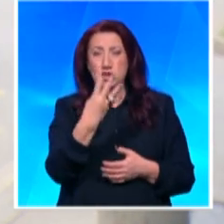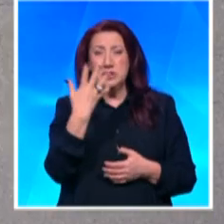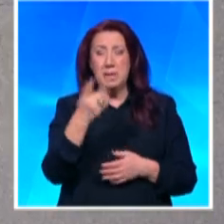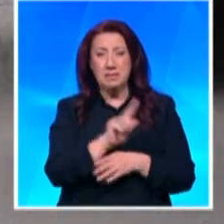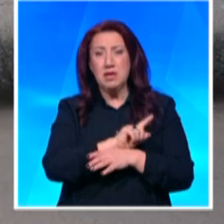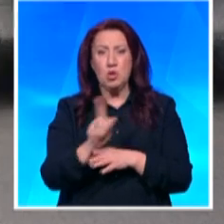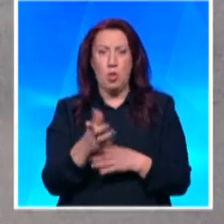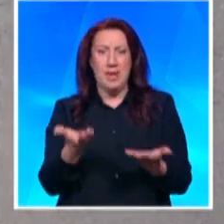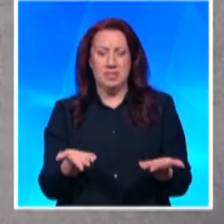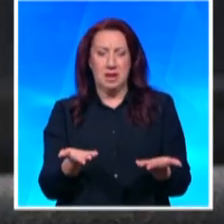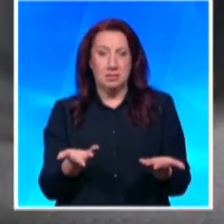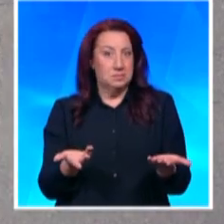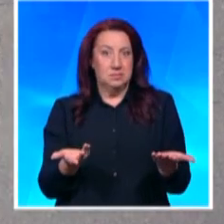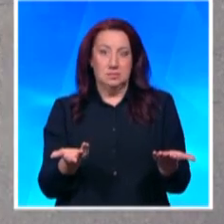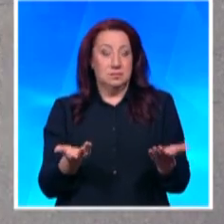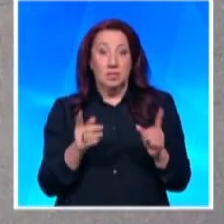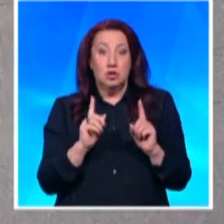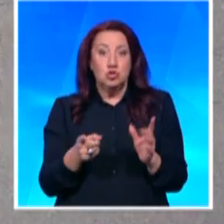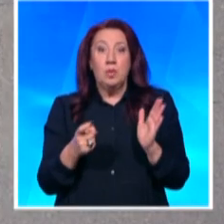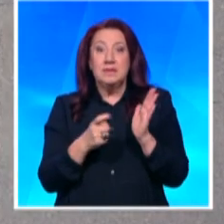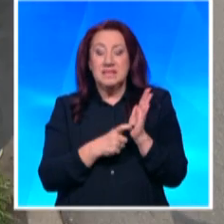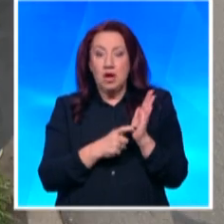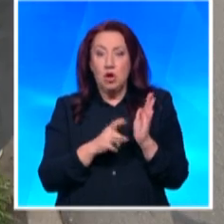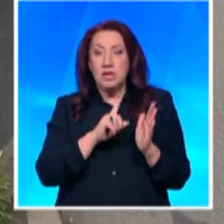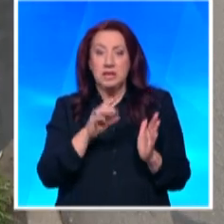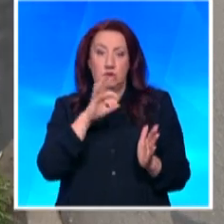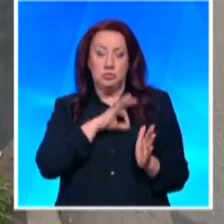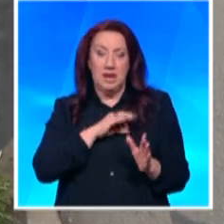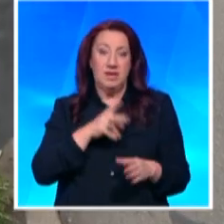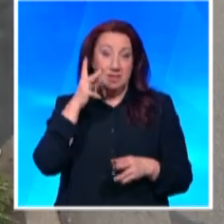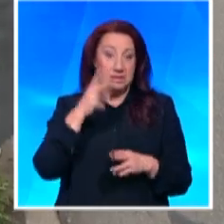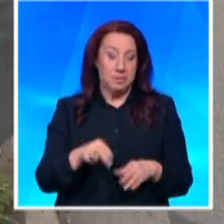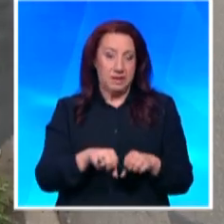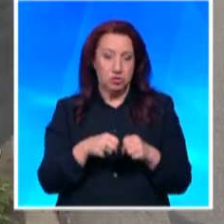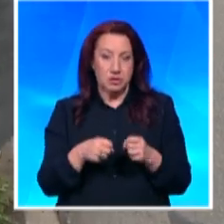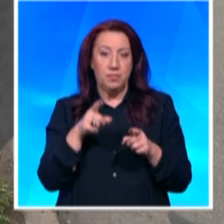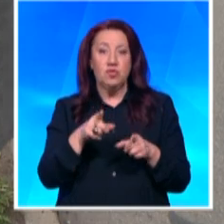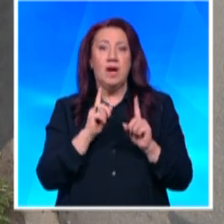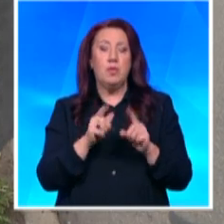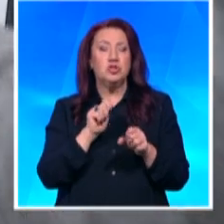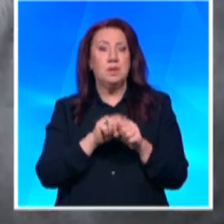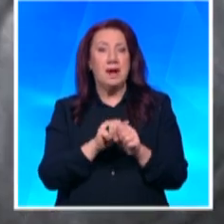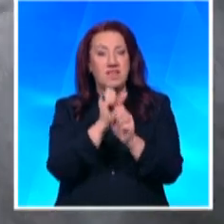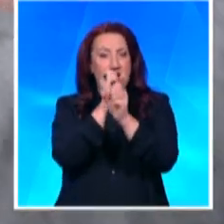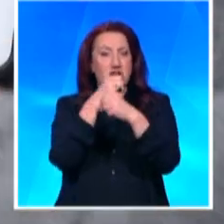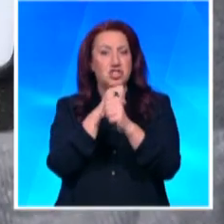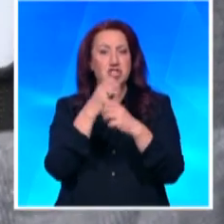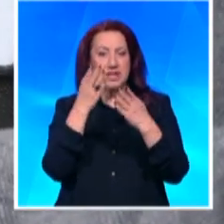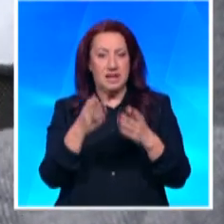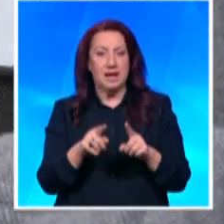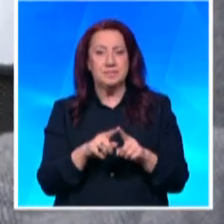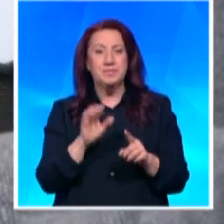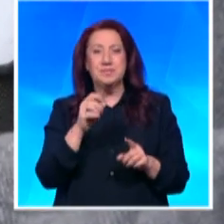рекордна скорост. Щом законът не успява да спре нарушителите, това може да направят инженерите. Според Яна Русинова, така